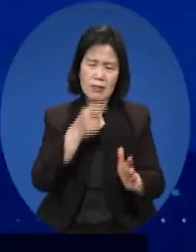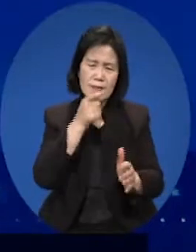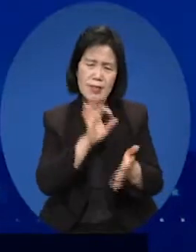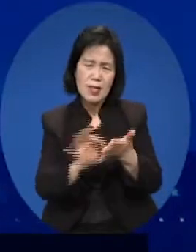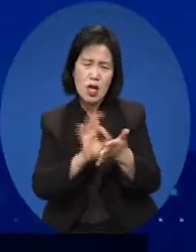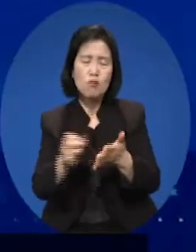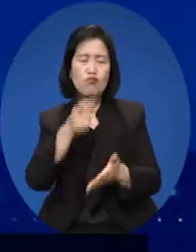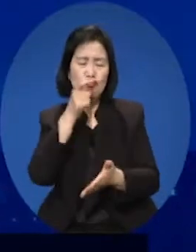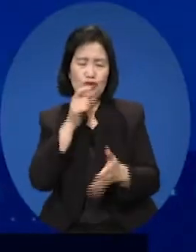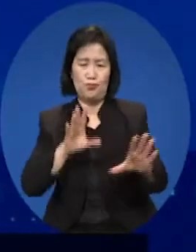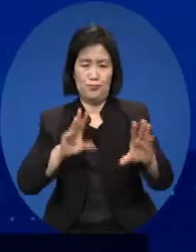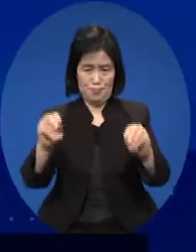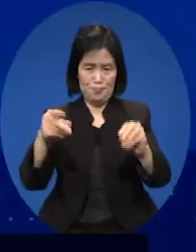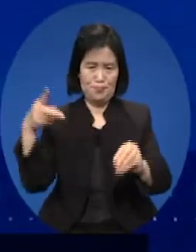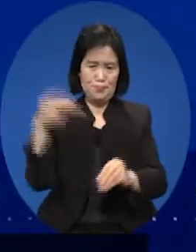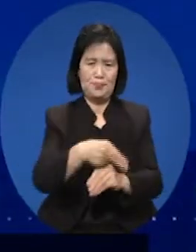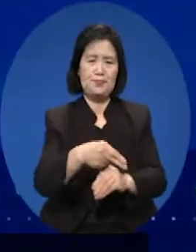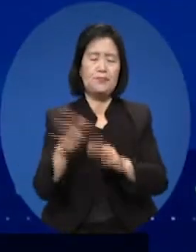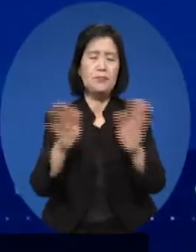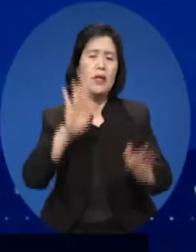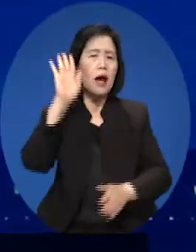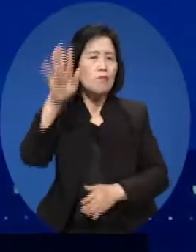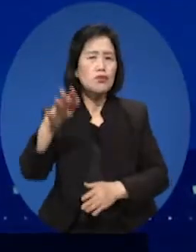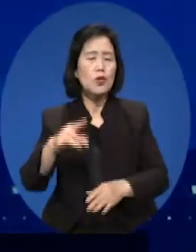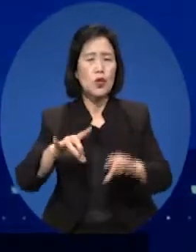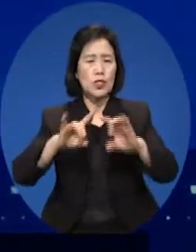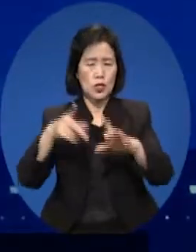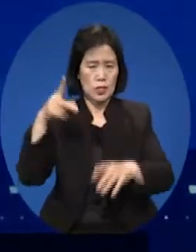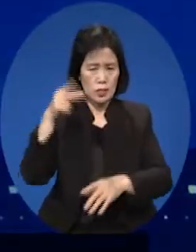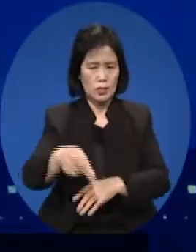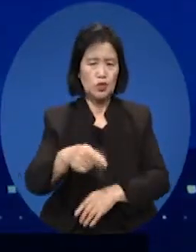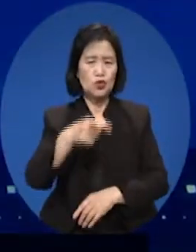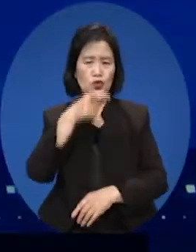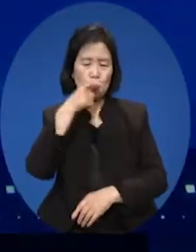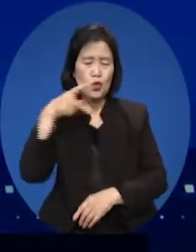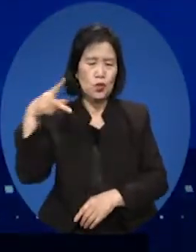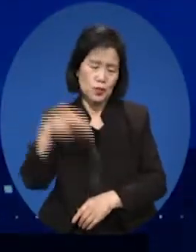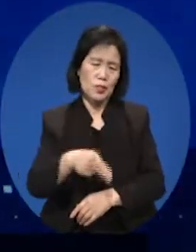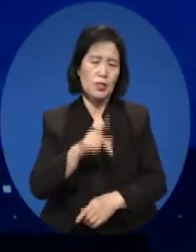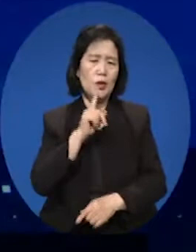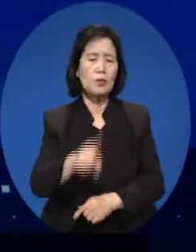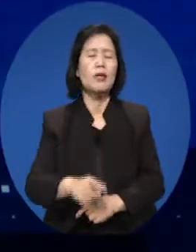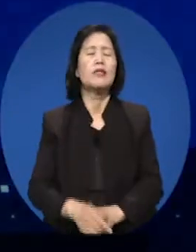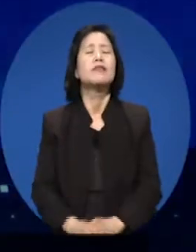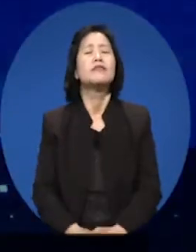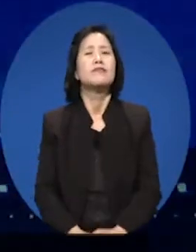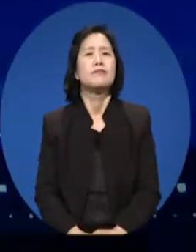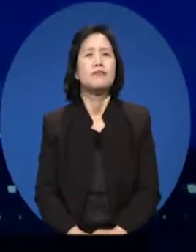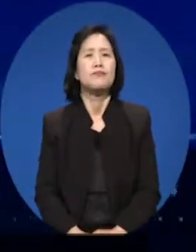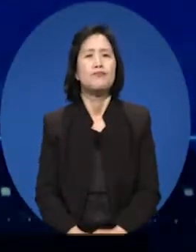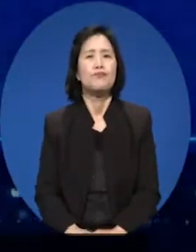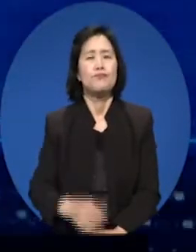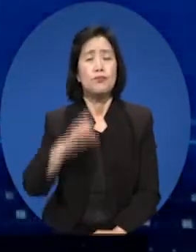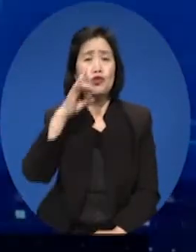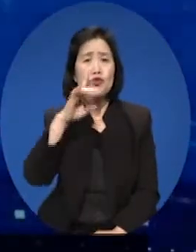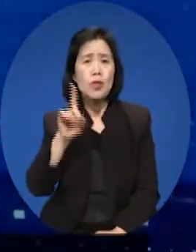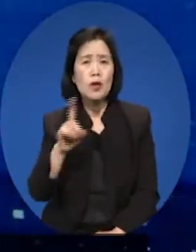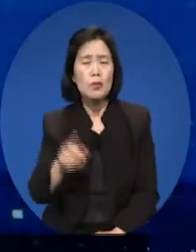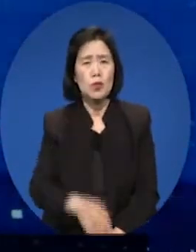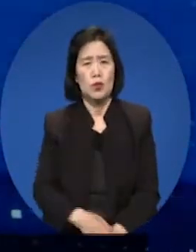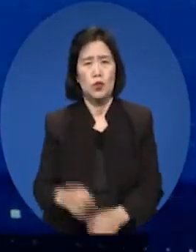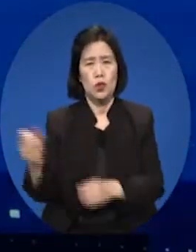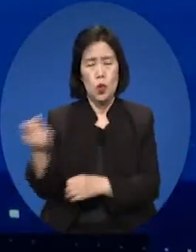합니다 이물을 끊었고 요 이제 앞으로 전기도 끊고 상수도 붙게 따짐 이렇게 나오고 있는데 궁금한 주점이 생깁니다 이런